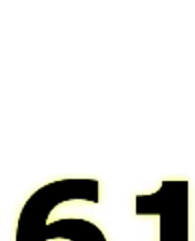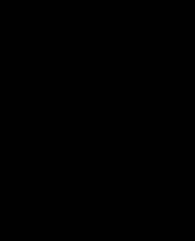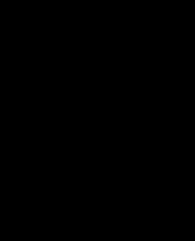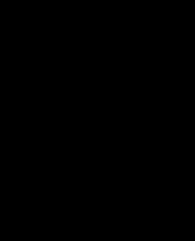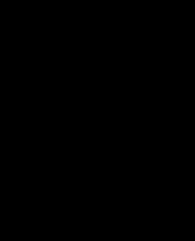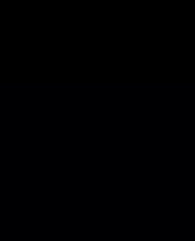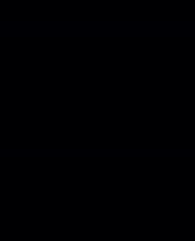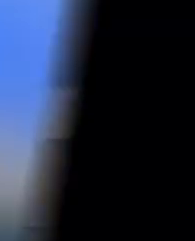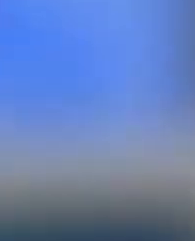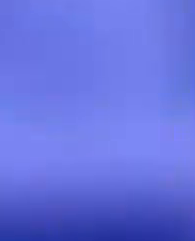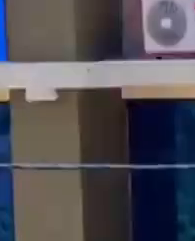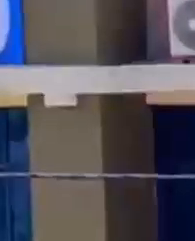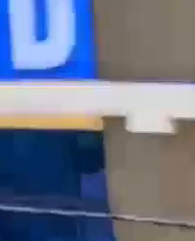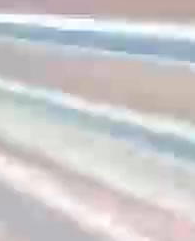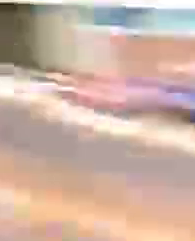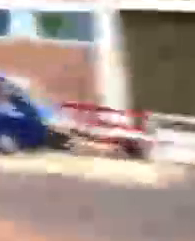0788 89 12 61.